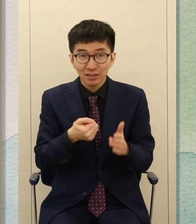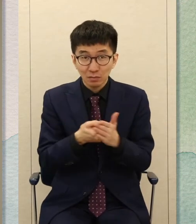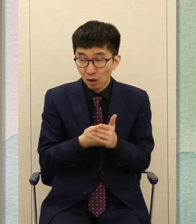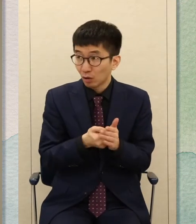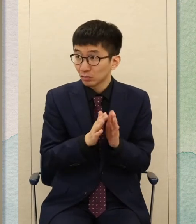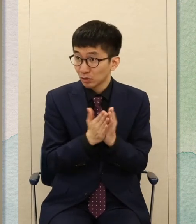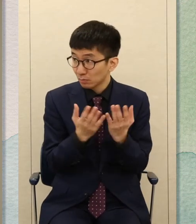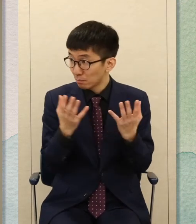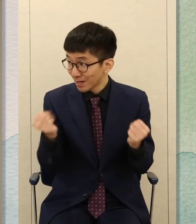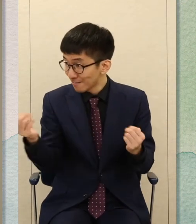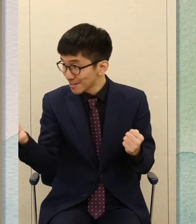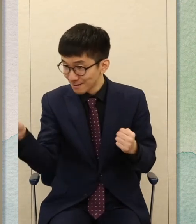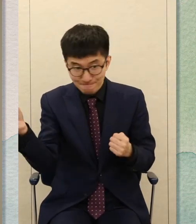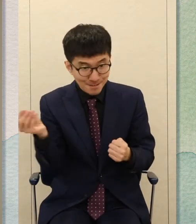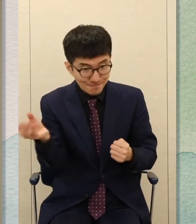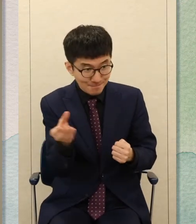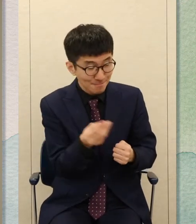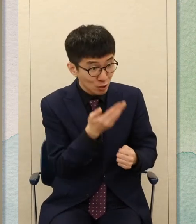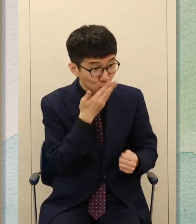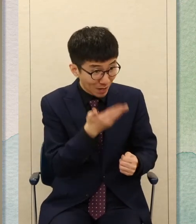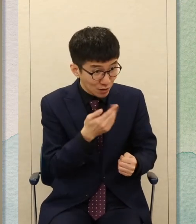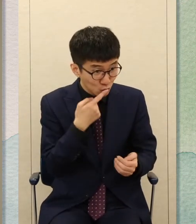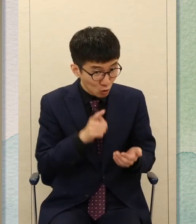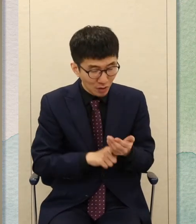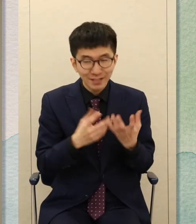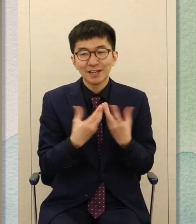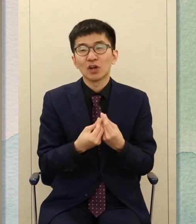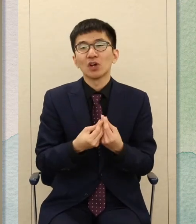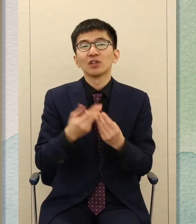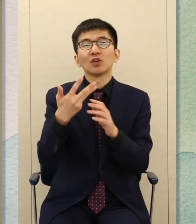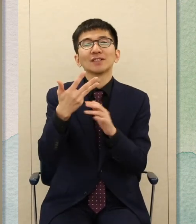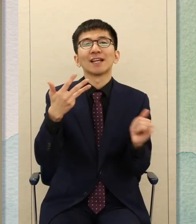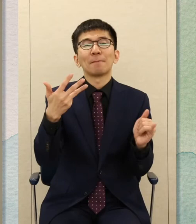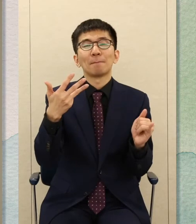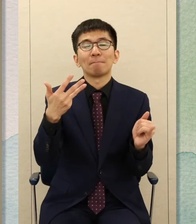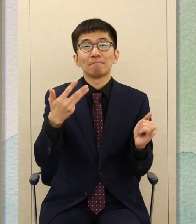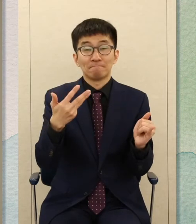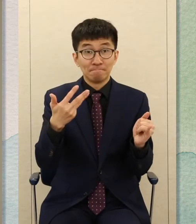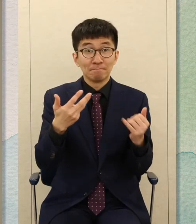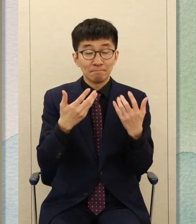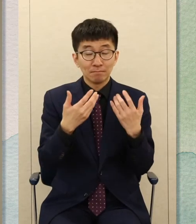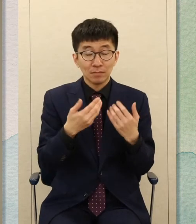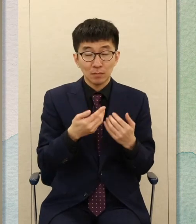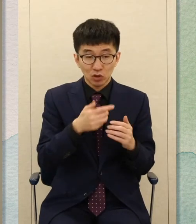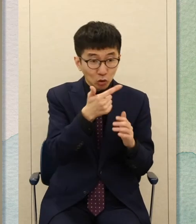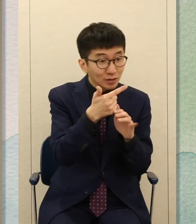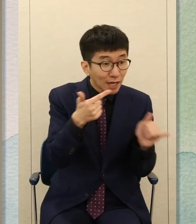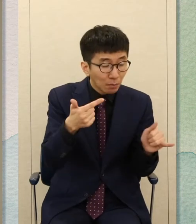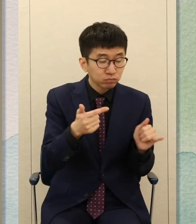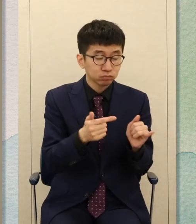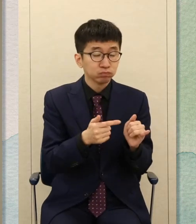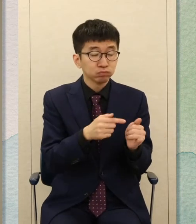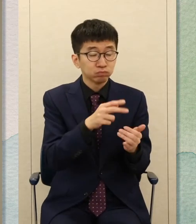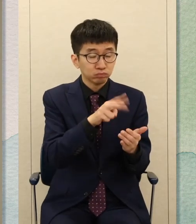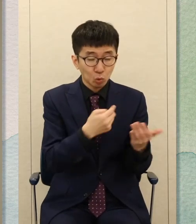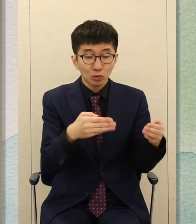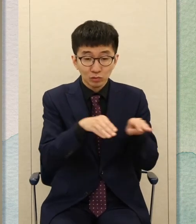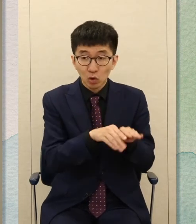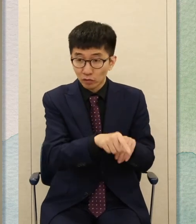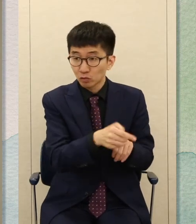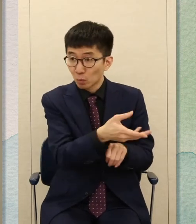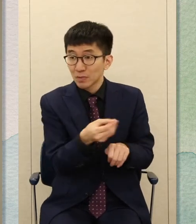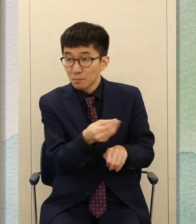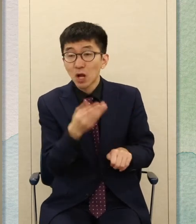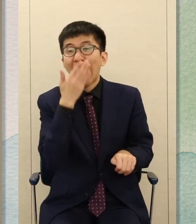책. 적어도 뭐 모임이 8명이면 6권 이상은 지역에서 도서관에서 구비하고 있는 책 이런 책들이